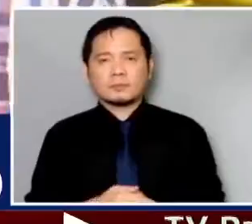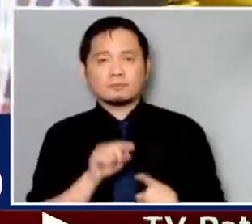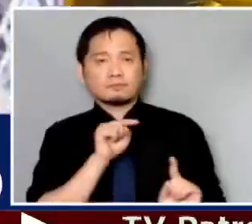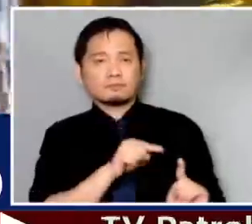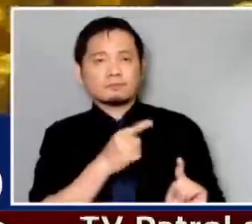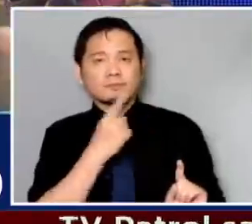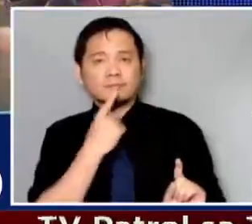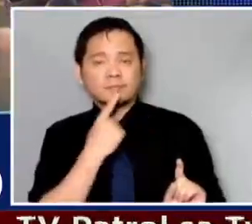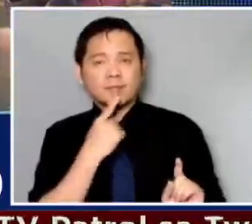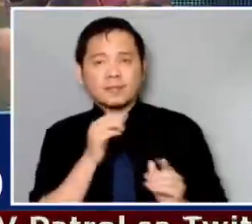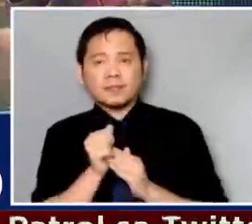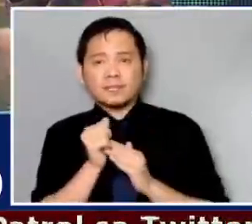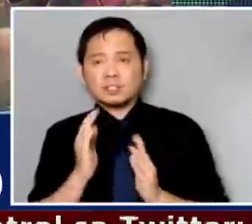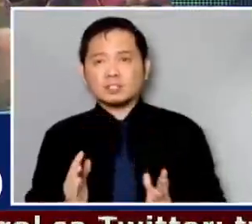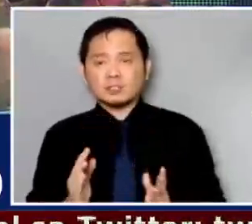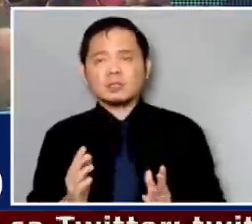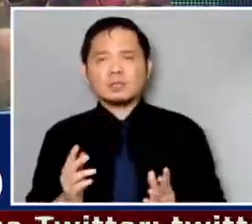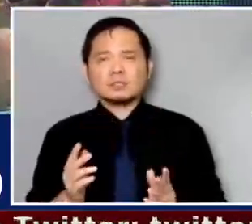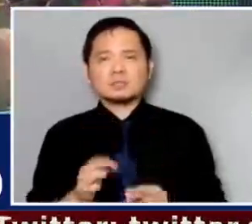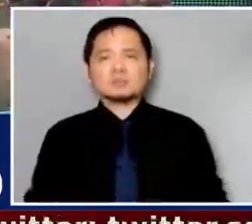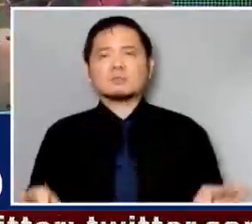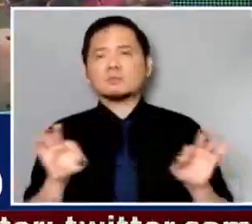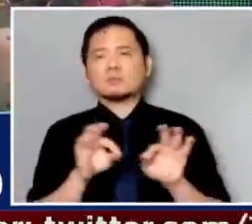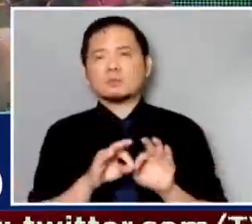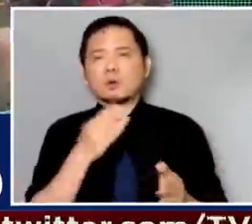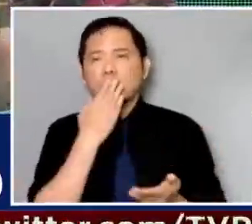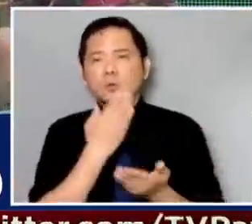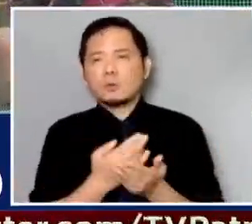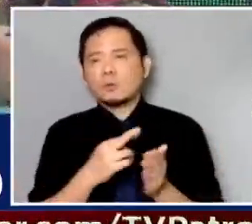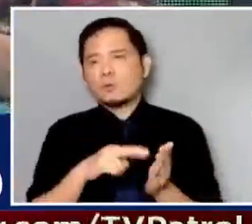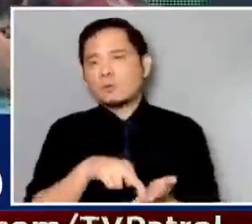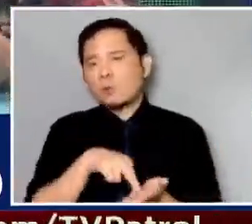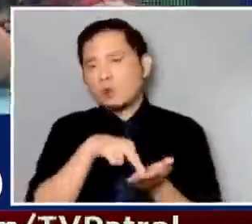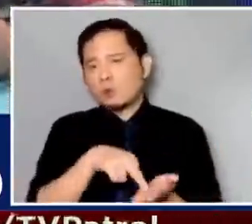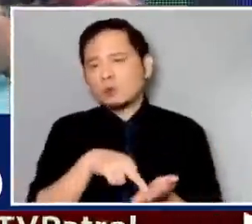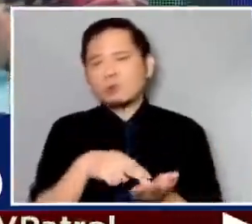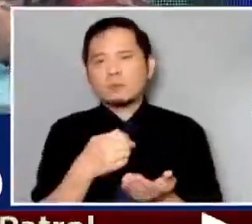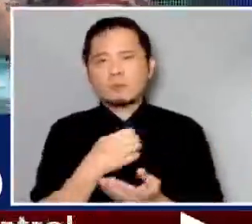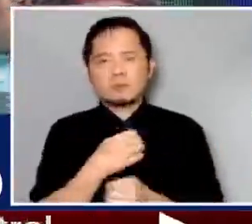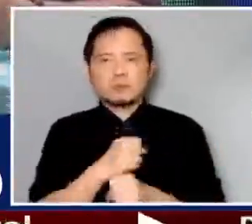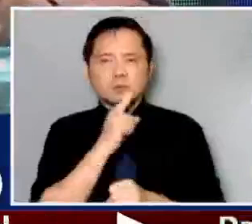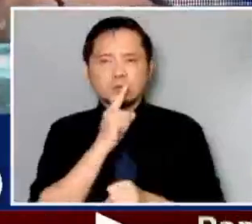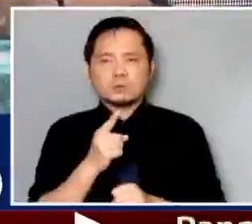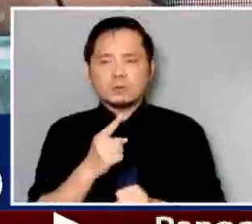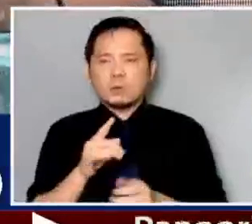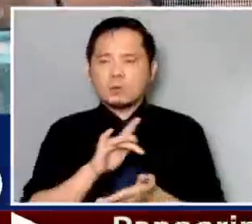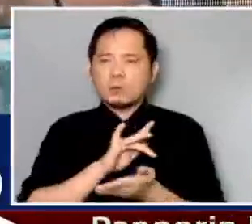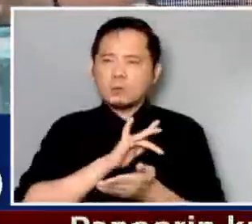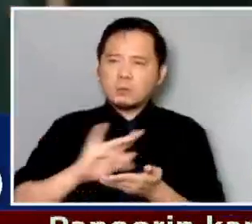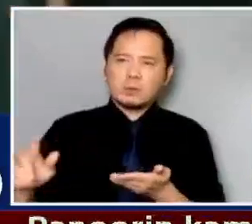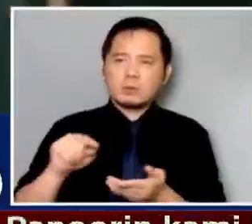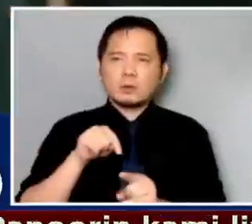leader ang magandang ehemplo, lalo na para mabura ang korupsyon sa gobyerno.